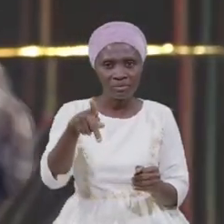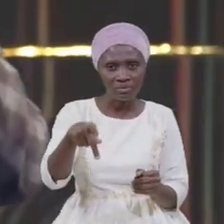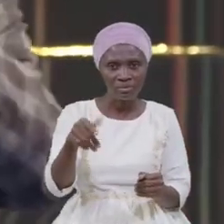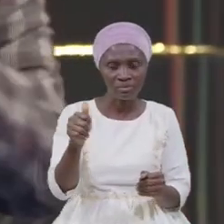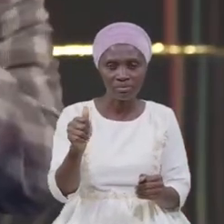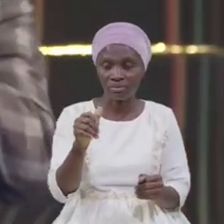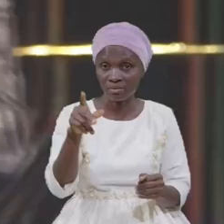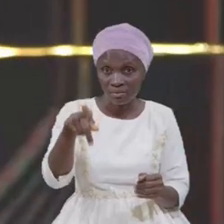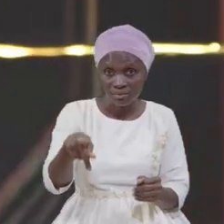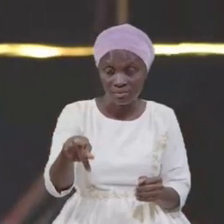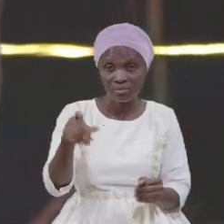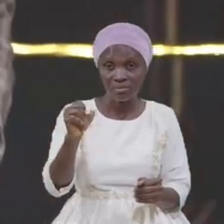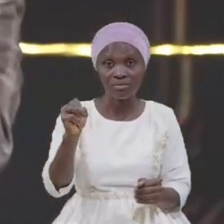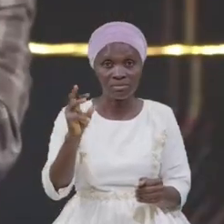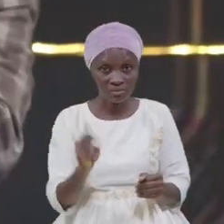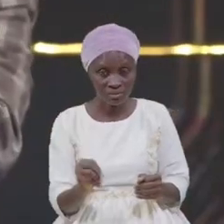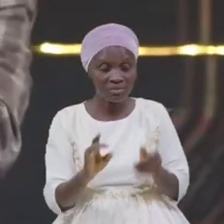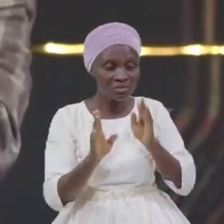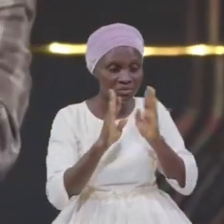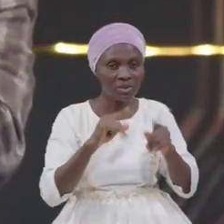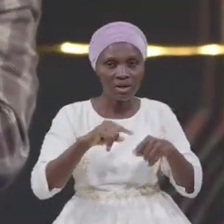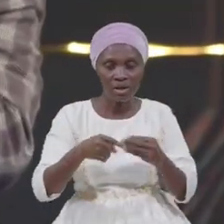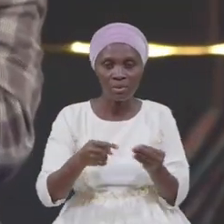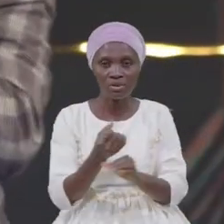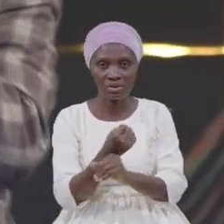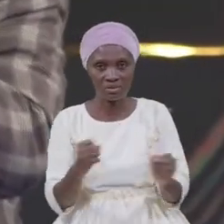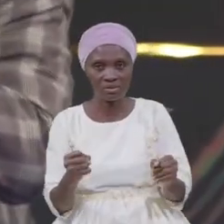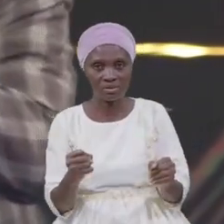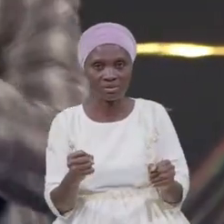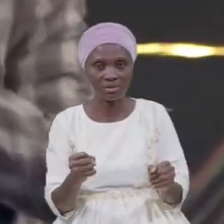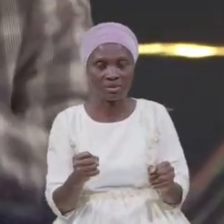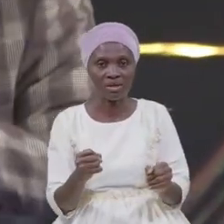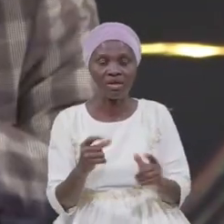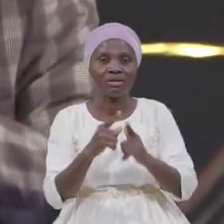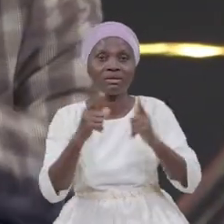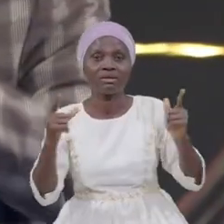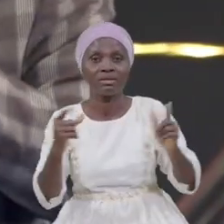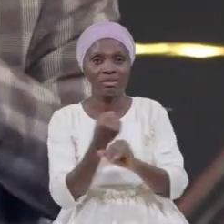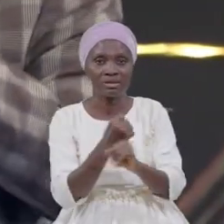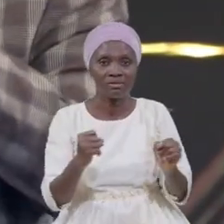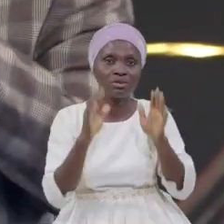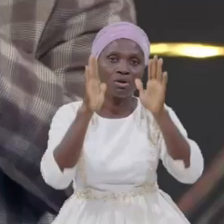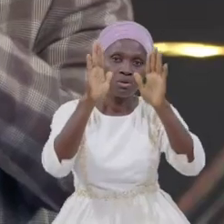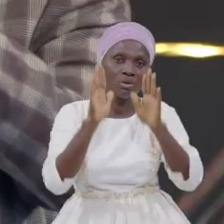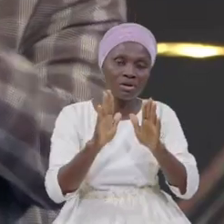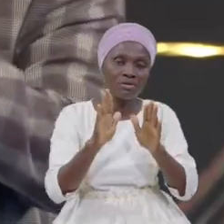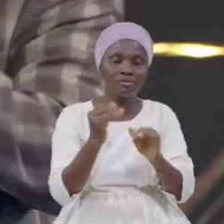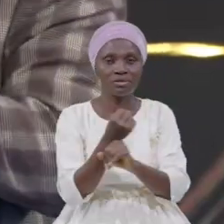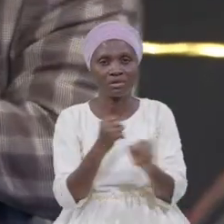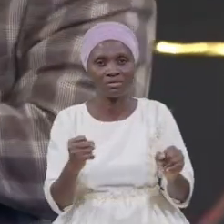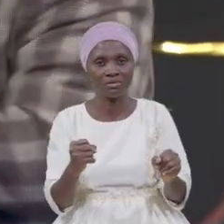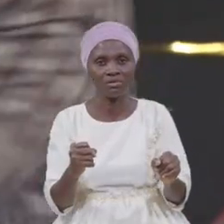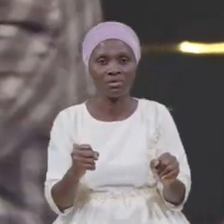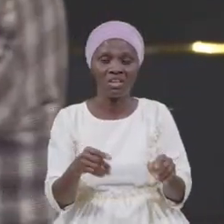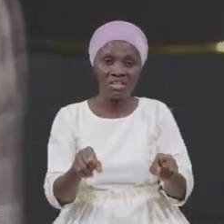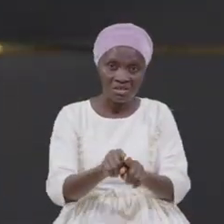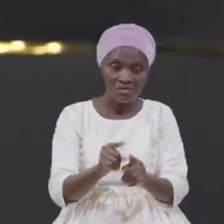salut. Le salut qu'ils avaient, un grand salut, un salut merveilleux, avant que Christ même ne